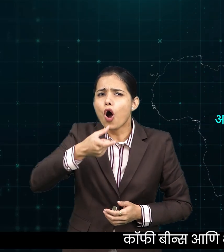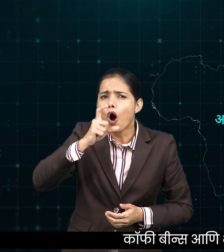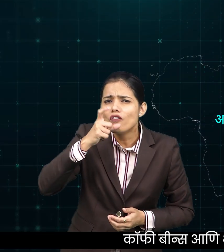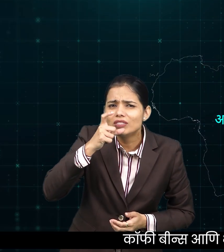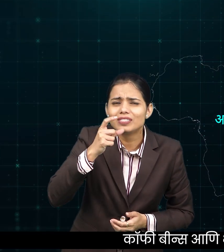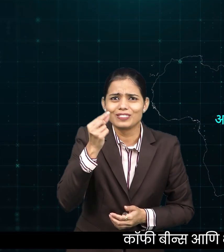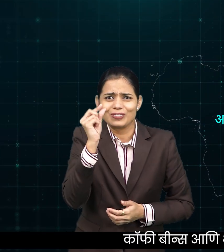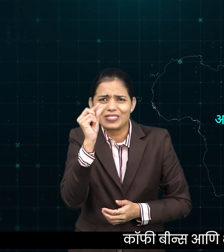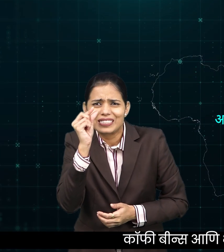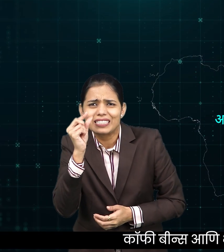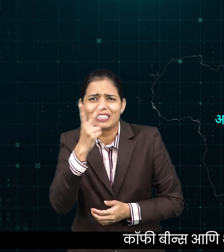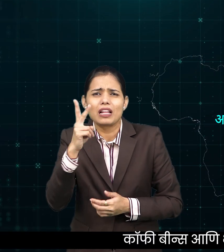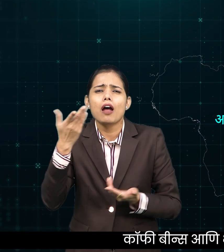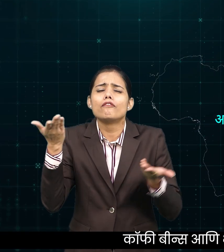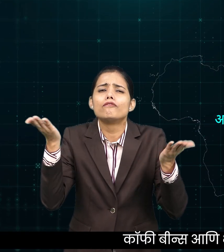कॉफी बीन्स आणि